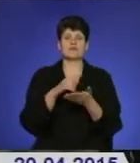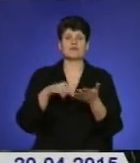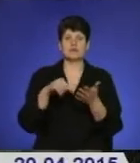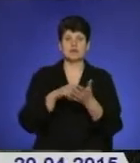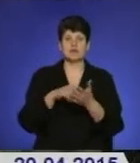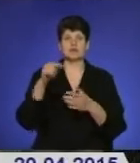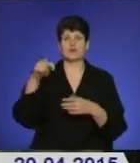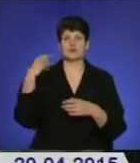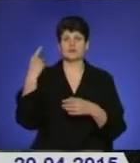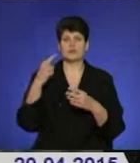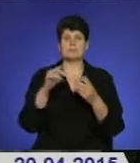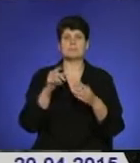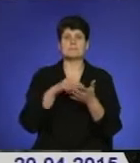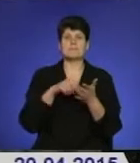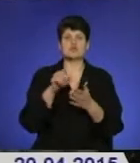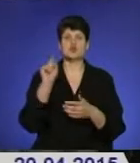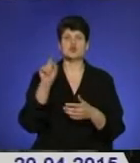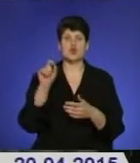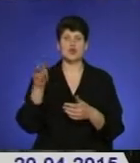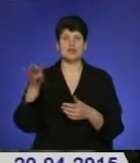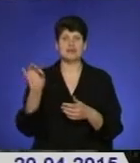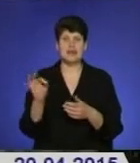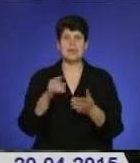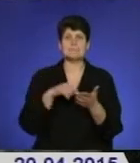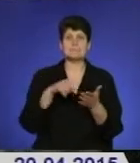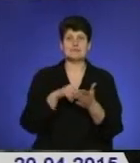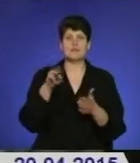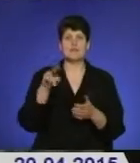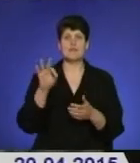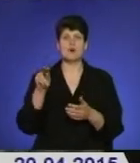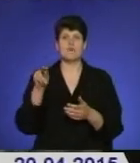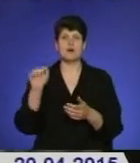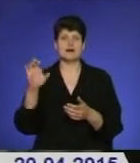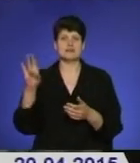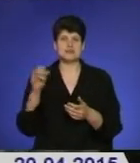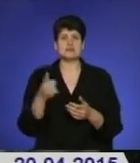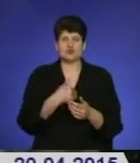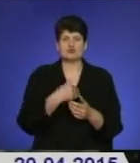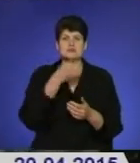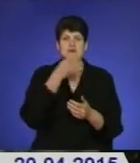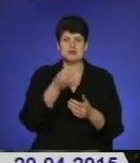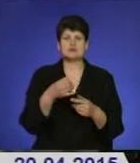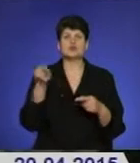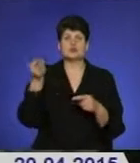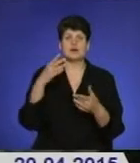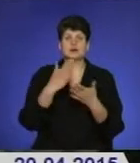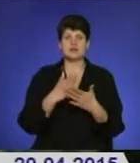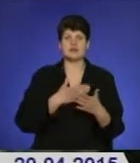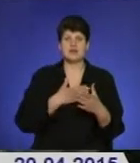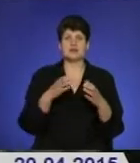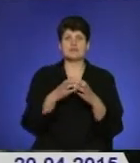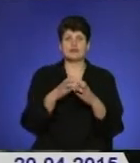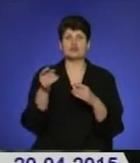Луганської області. Місто Золоте, місто Попасна. Там, до речі, хочу зазначити, дислокується також наш батальйон